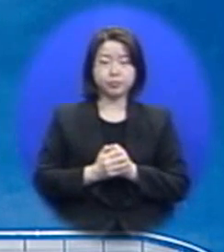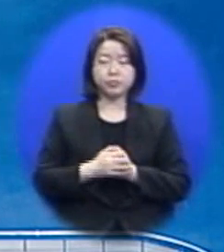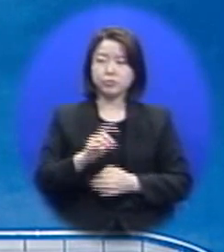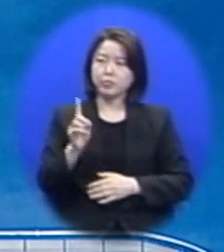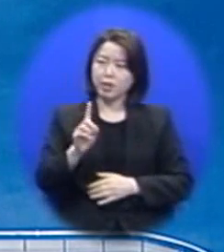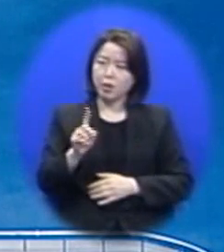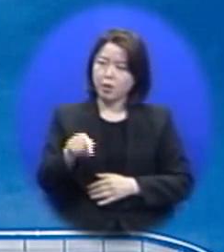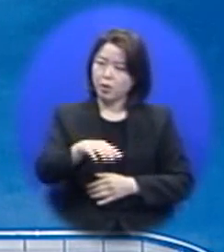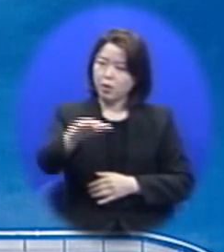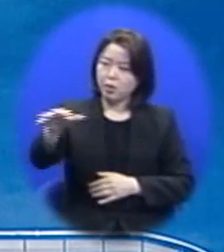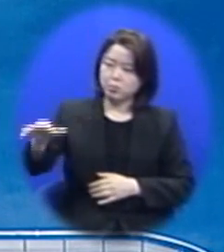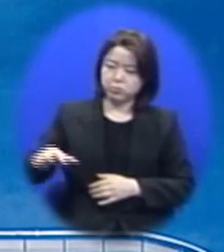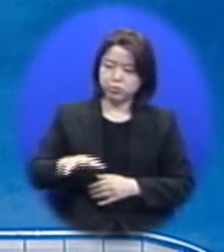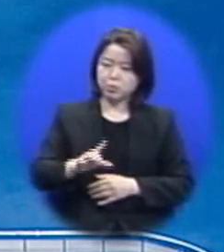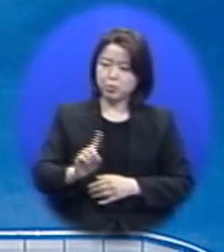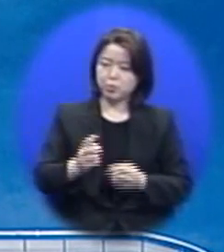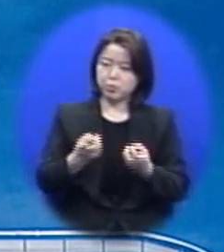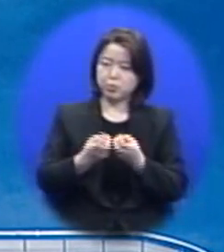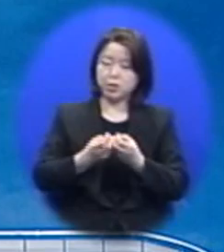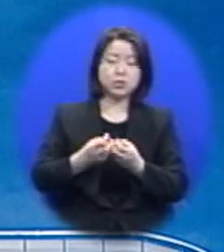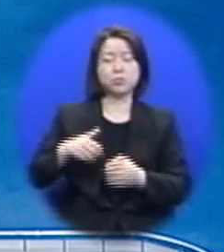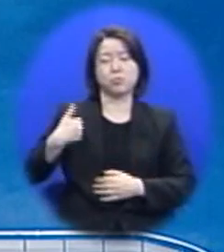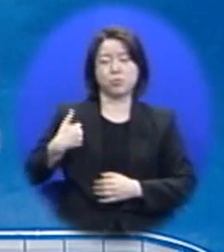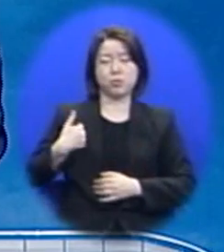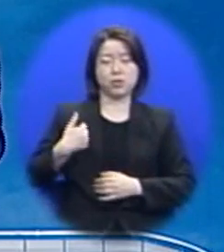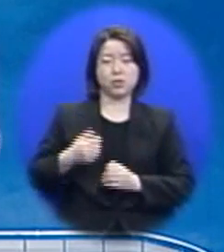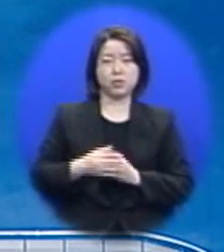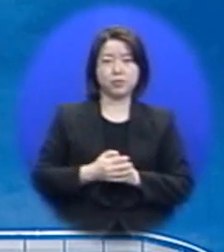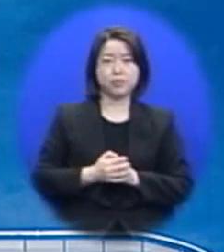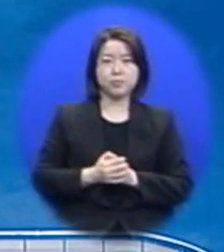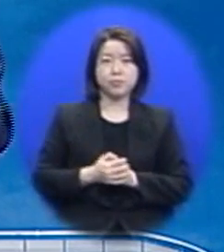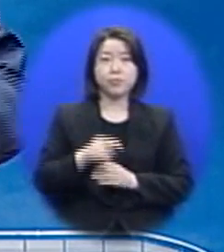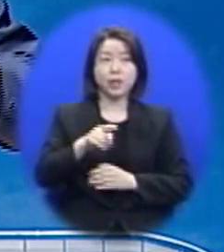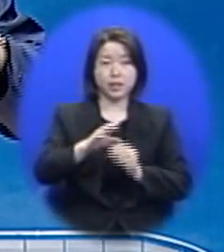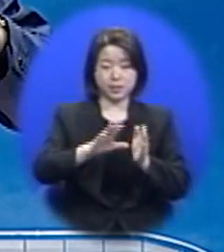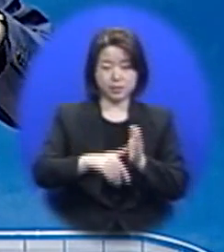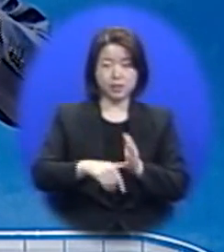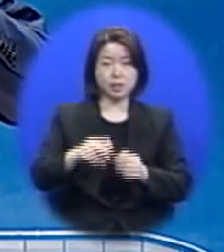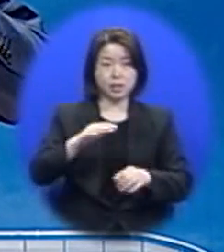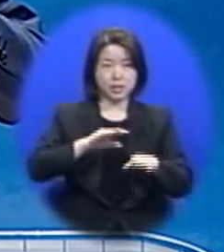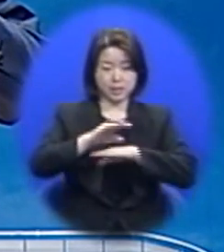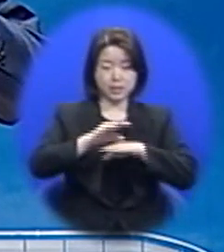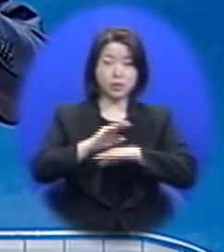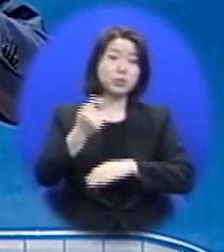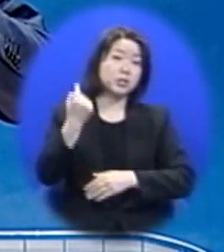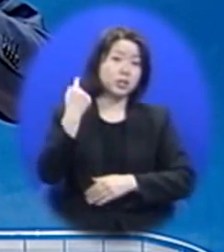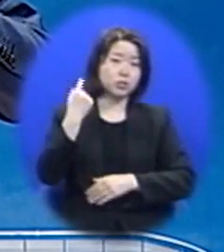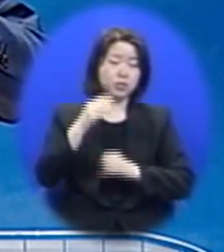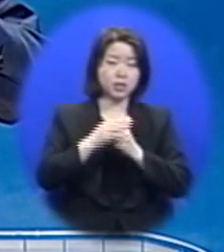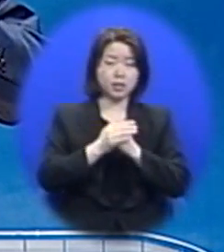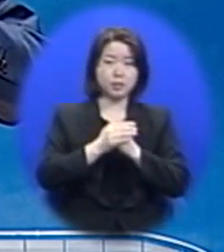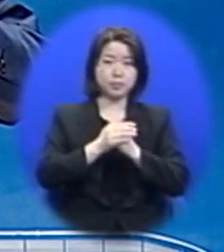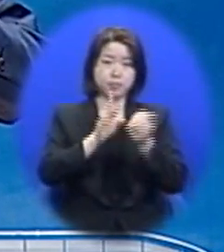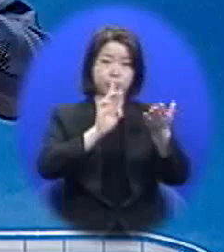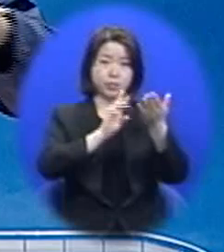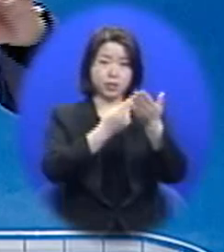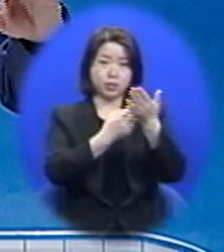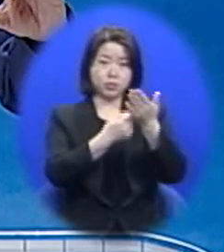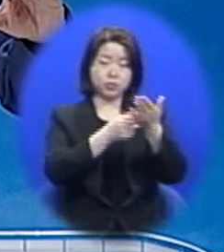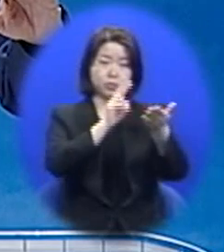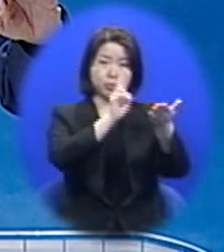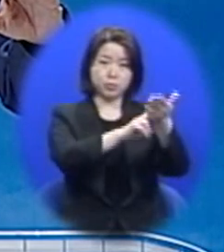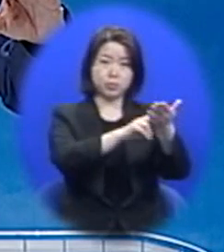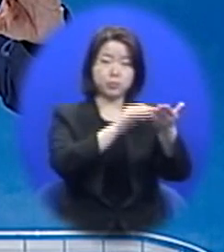어떻게 해야 되는지 난감했습니다. 그때 자동차 뒤에 스티커가 하나